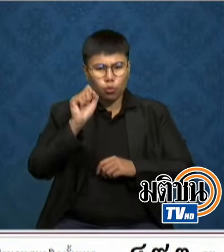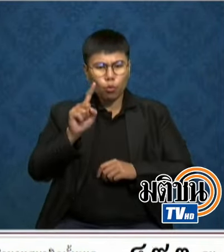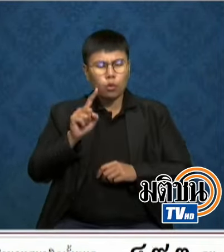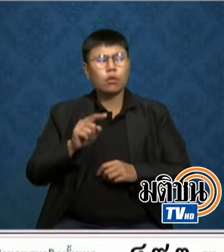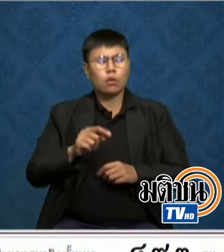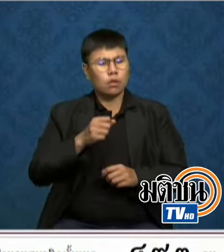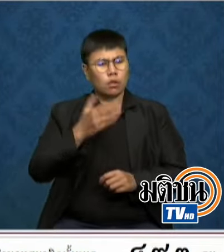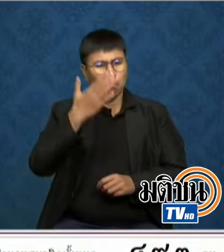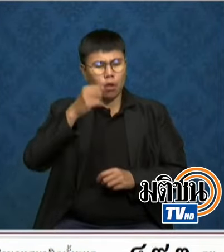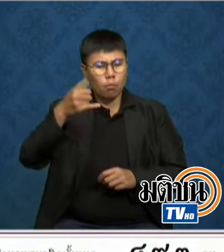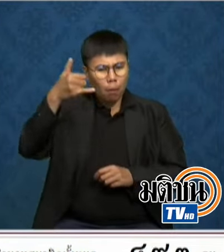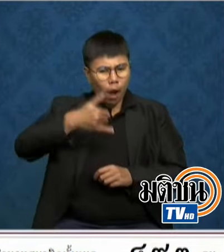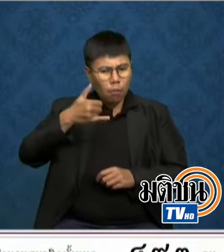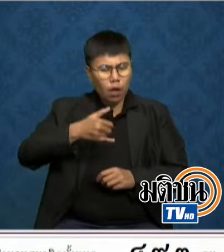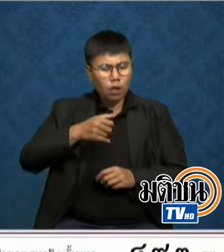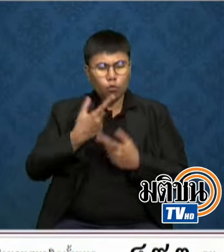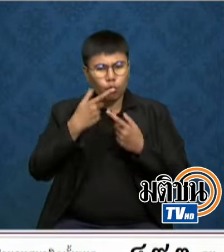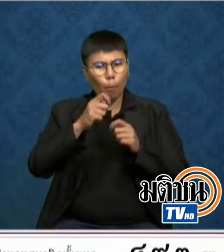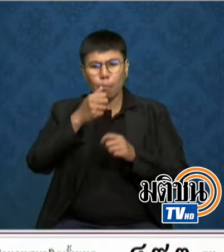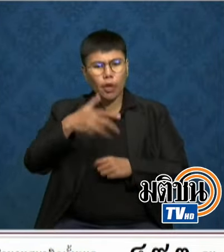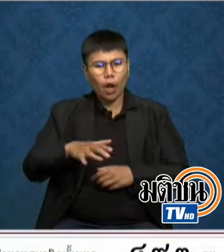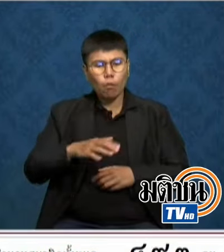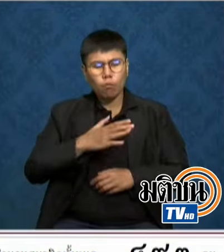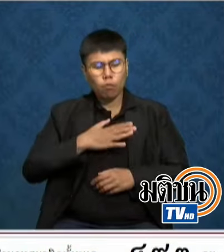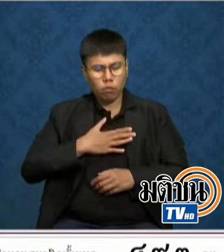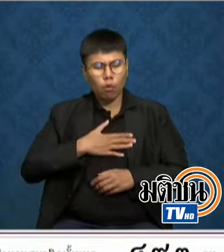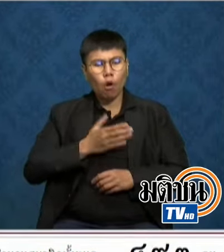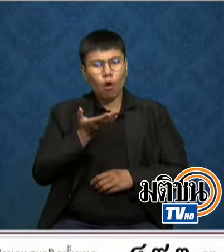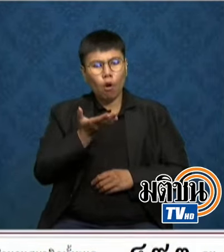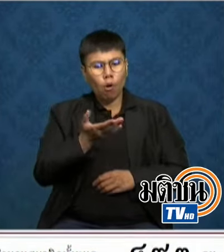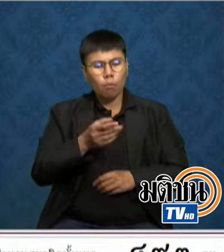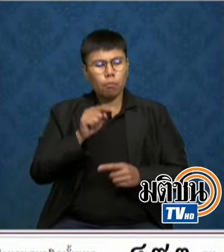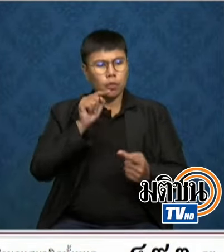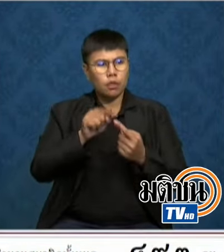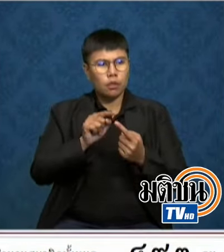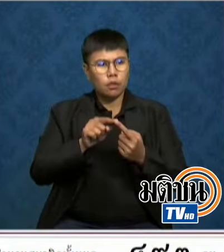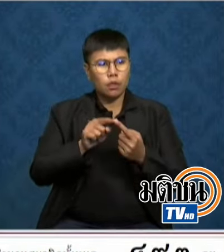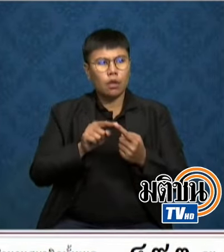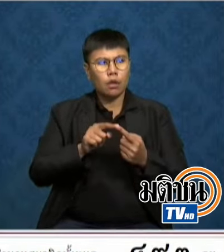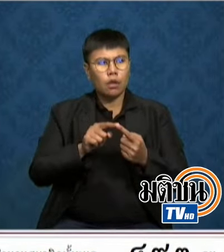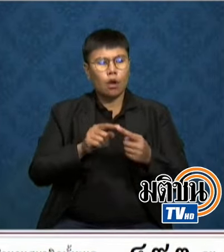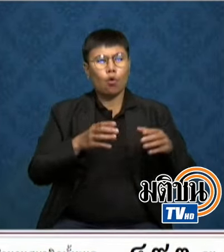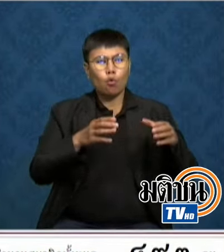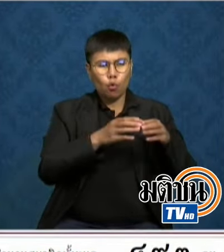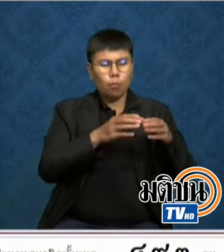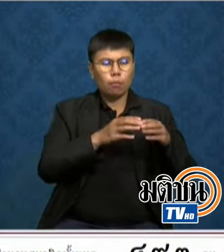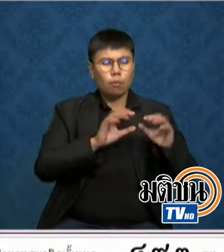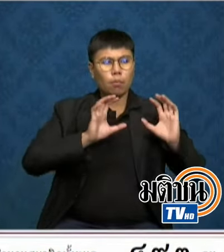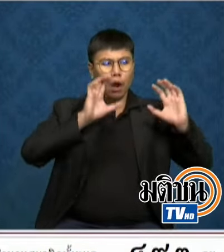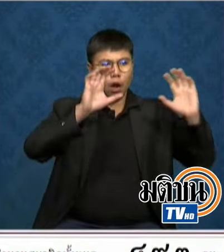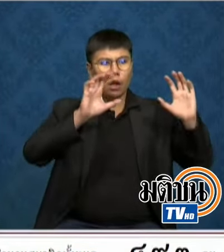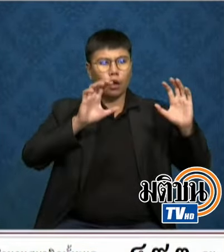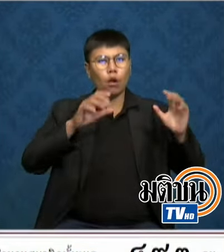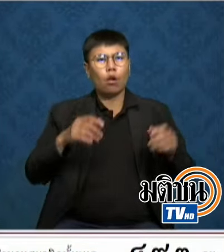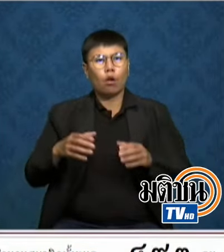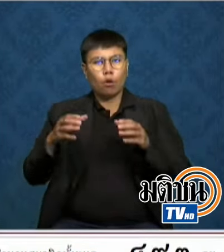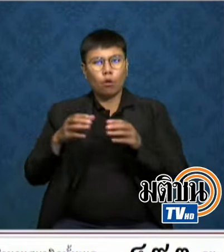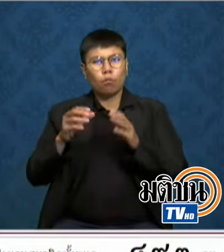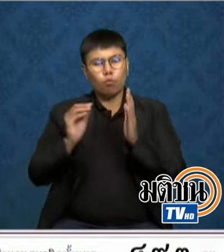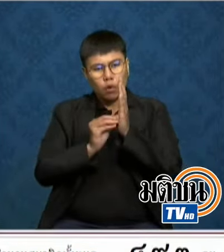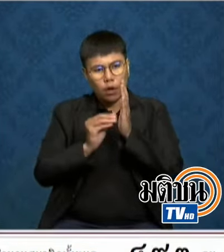านไม่ได้นะครับดังนั้นผมต้องขอเน้นย้ำกับท่านประธานผ่านไปถึงทั้งวิปรัฐบาลและวิปครม.ด้วยนะครับขอความกรุณาน